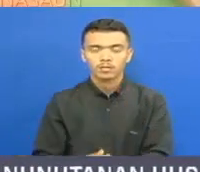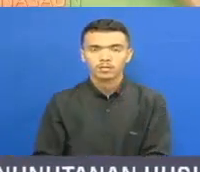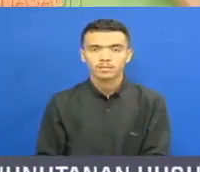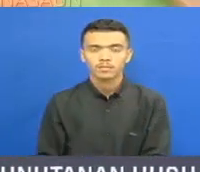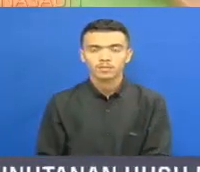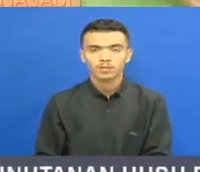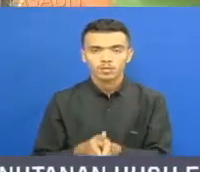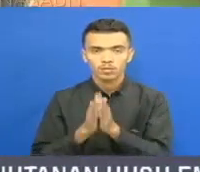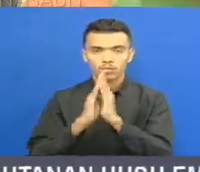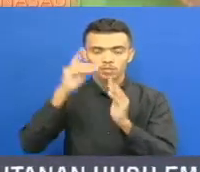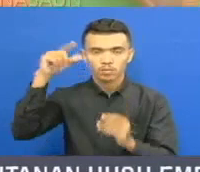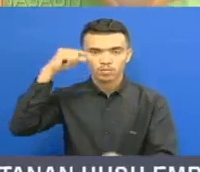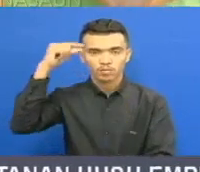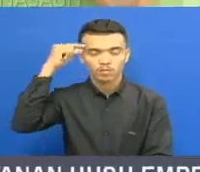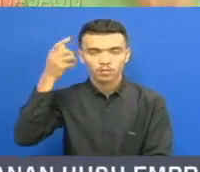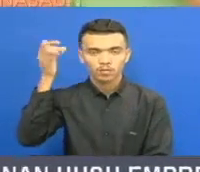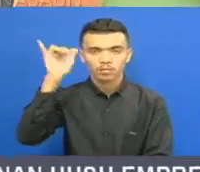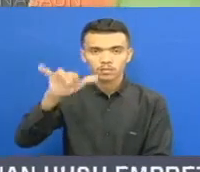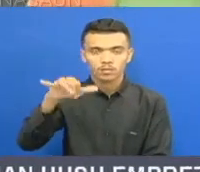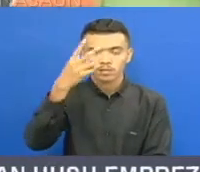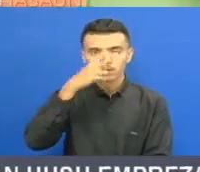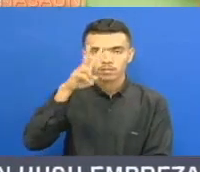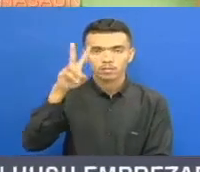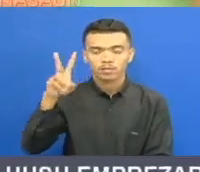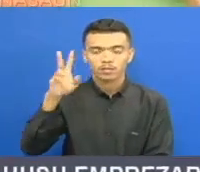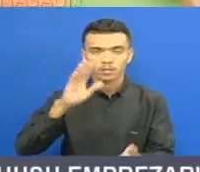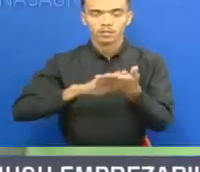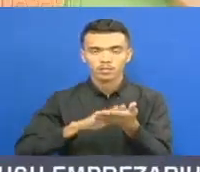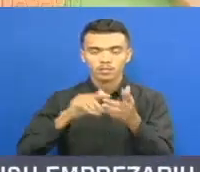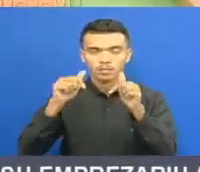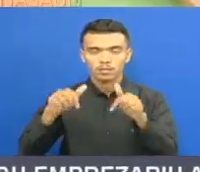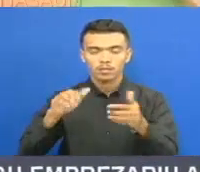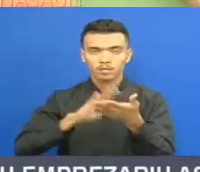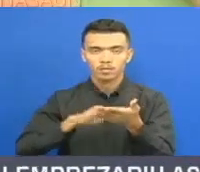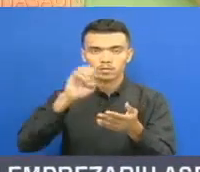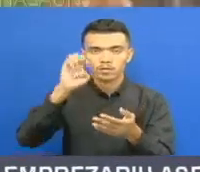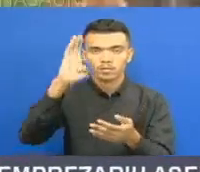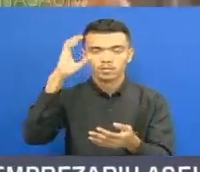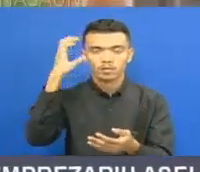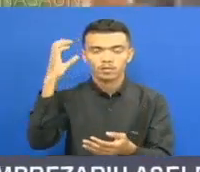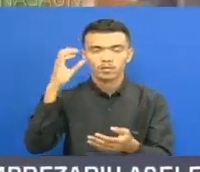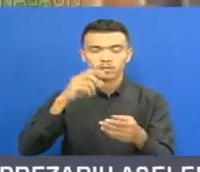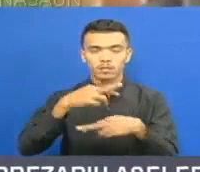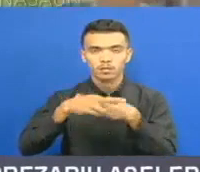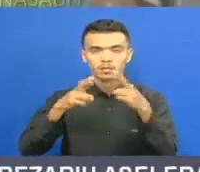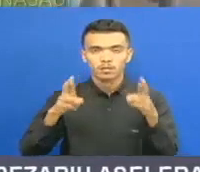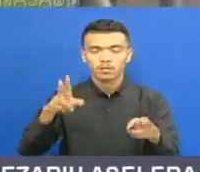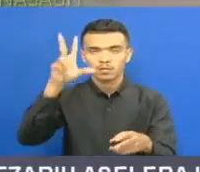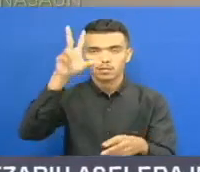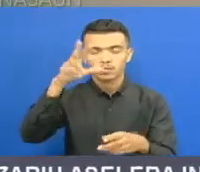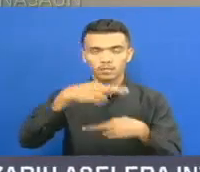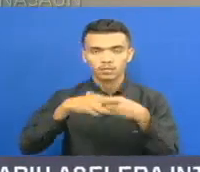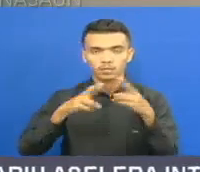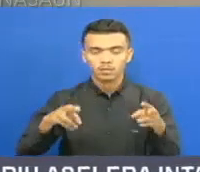suka gobernu sira atau tamatan diak ma eskola ne. Eskola EBC Nuntana ya sala de aula tolu, sala